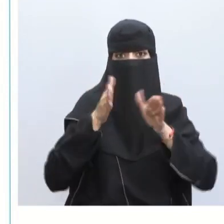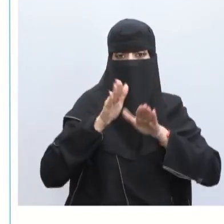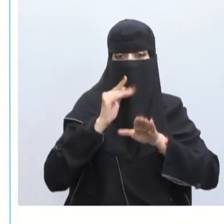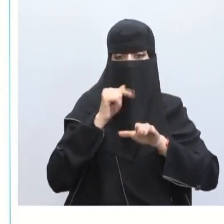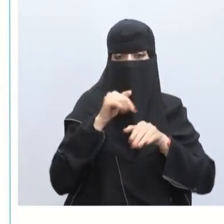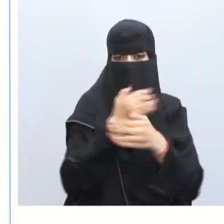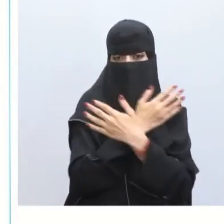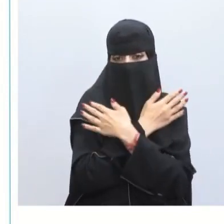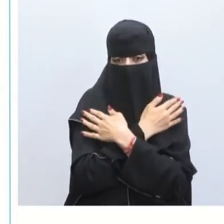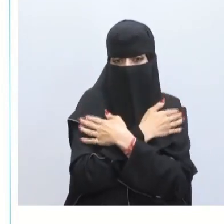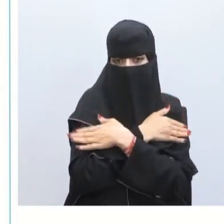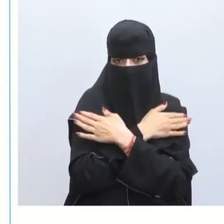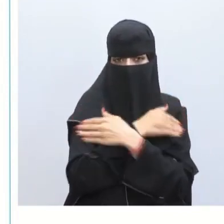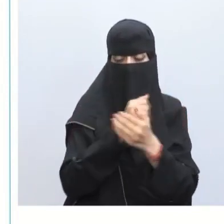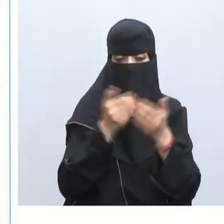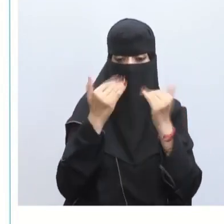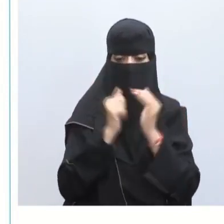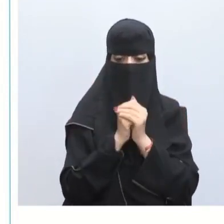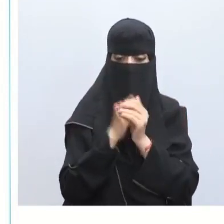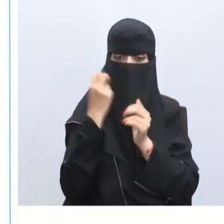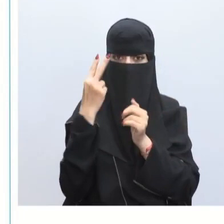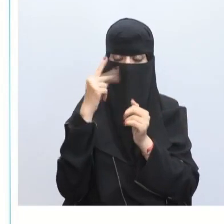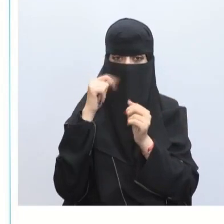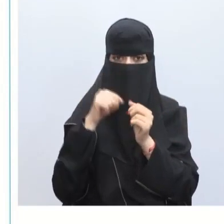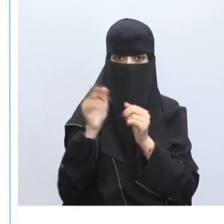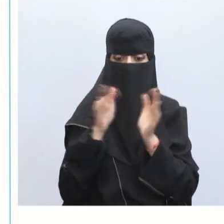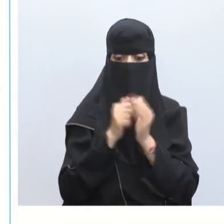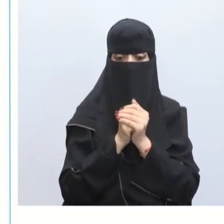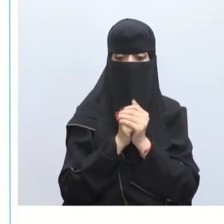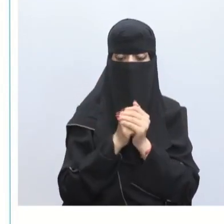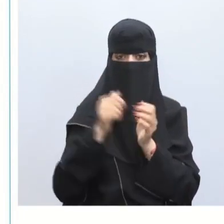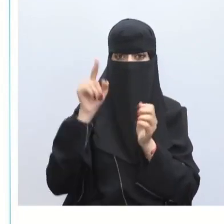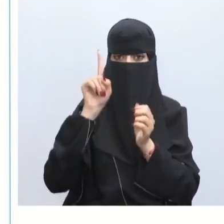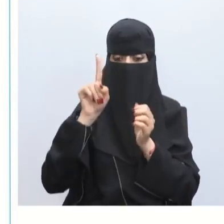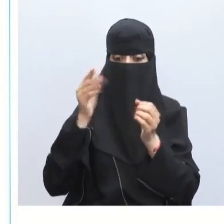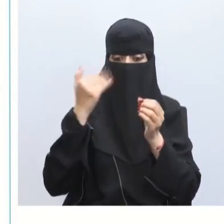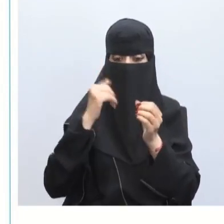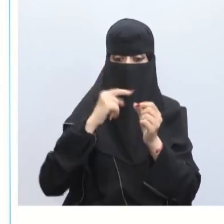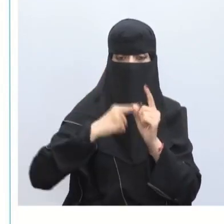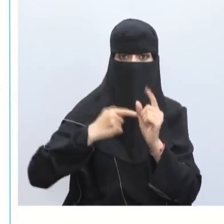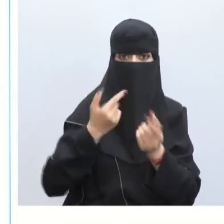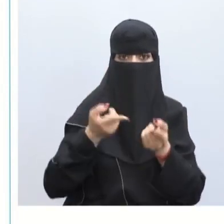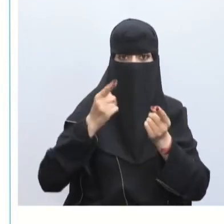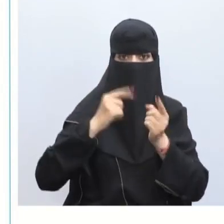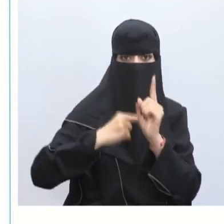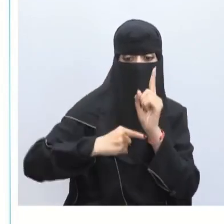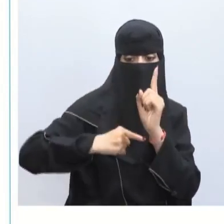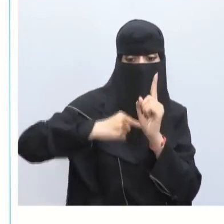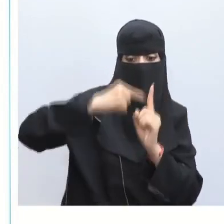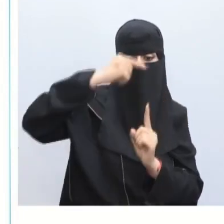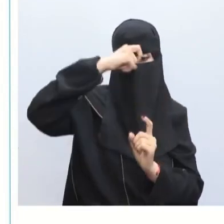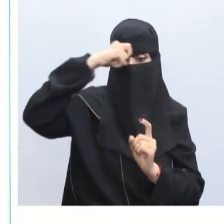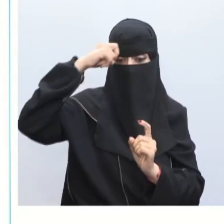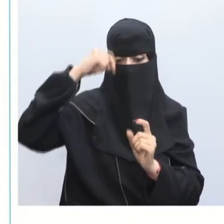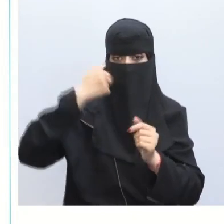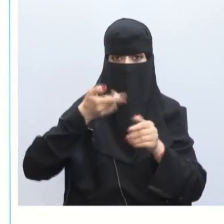دفئا ب ترتفع درجه الحراره كلما ارتفعنا عن مستوى سطح